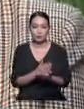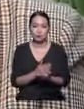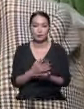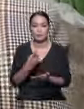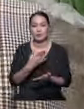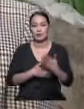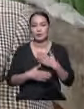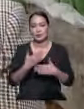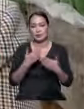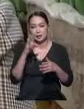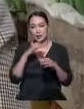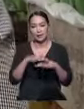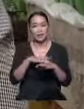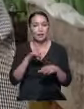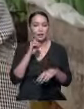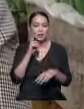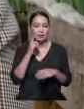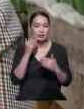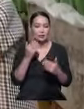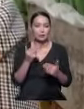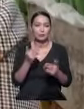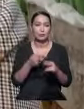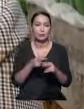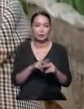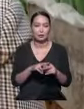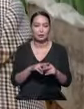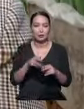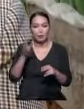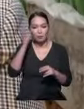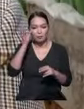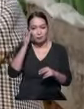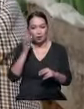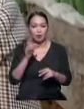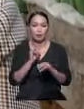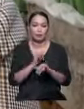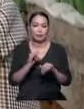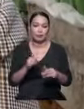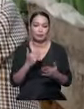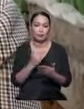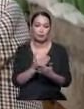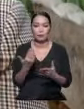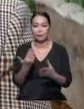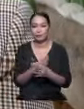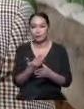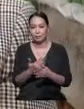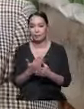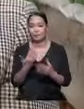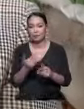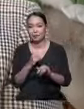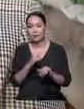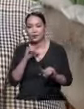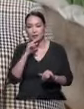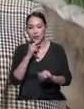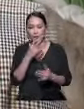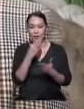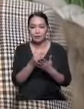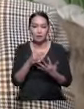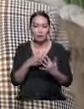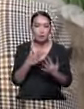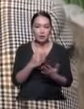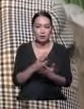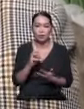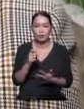быстрее. Радует, что образованная молодежь возвращается в село и помогает экономическому развитию своего региона. Махмуд